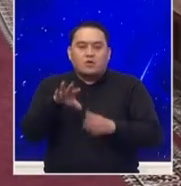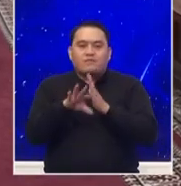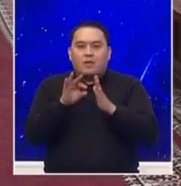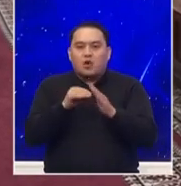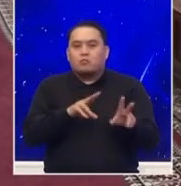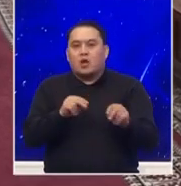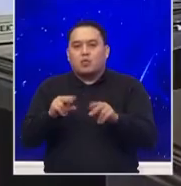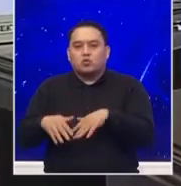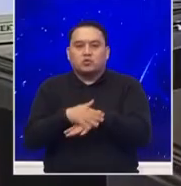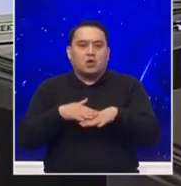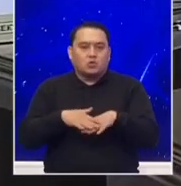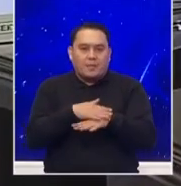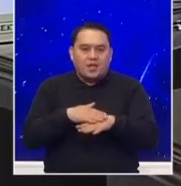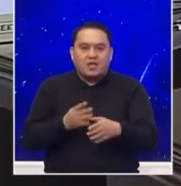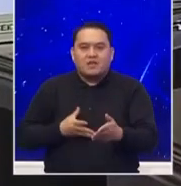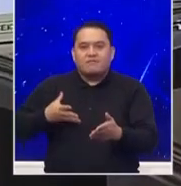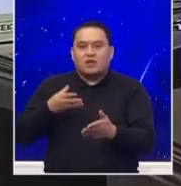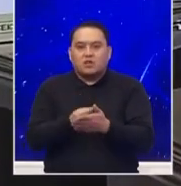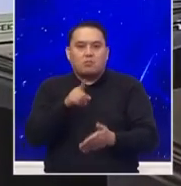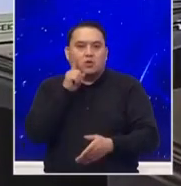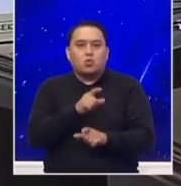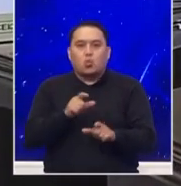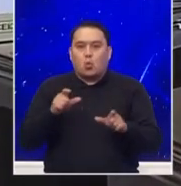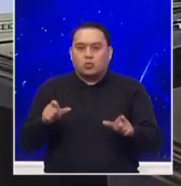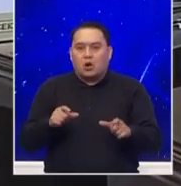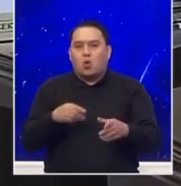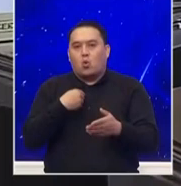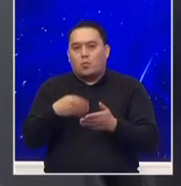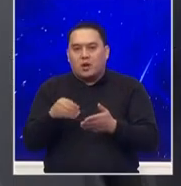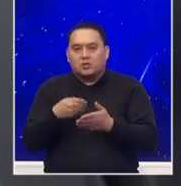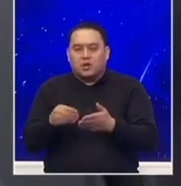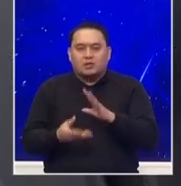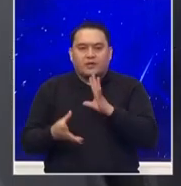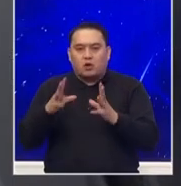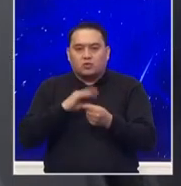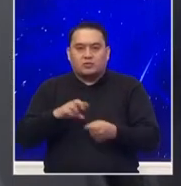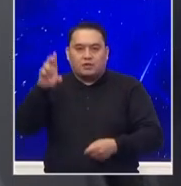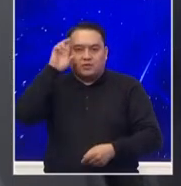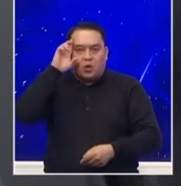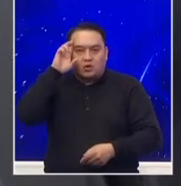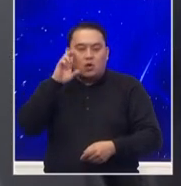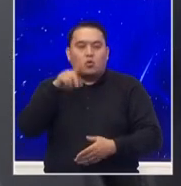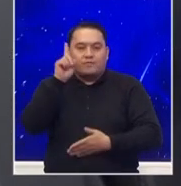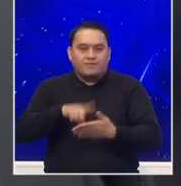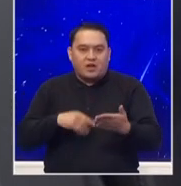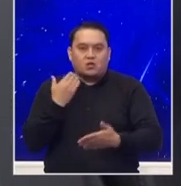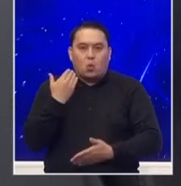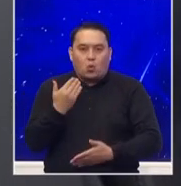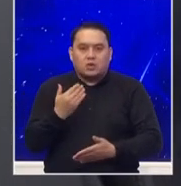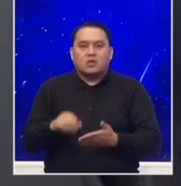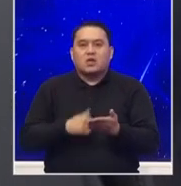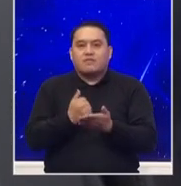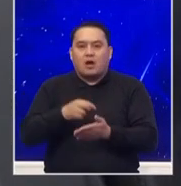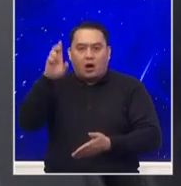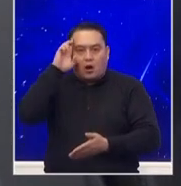определяться благосостояние страны. Инвестиции в молодых людей многократно окупятся и дадут плоды для нашего государства, уверен он. Глава